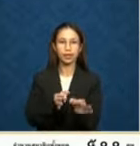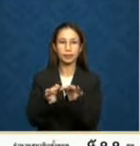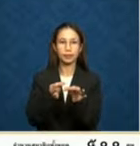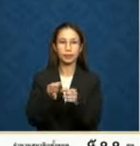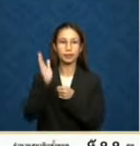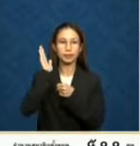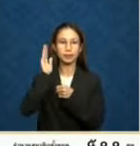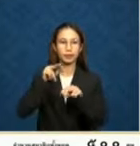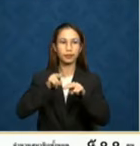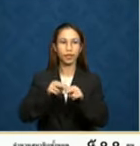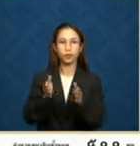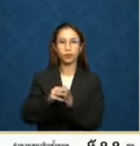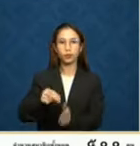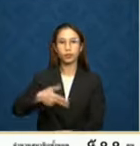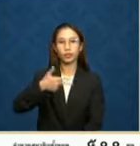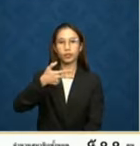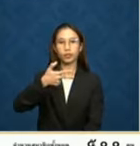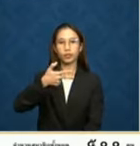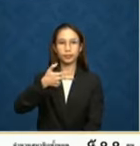สาบนะครับ